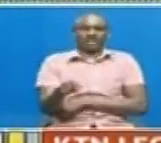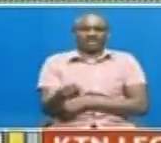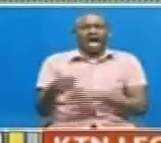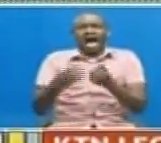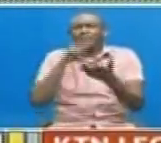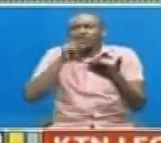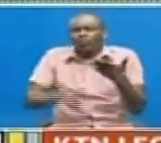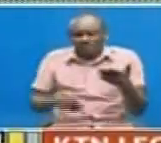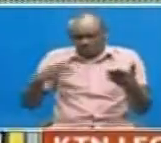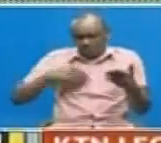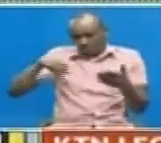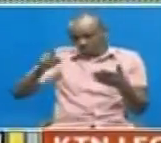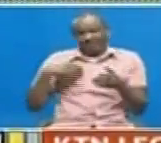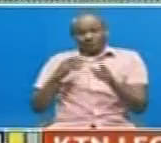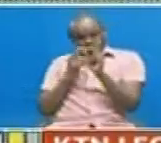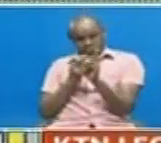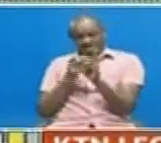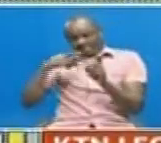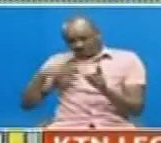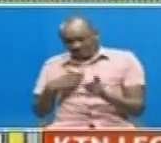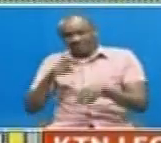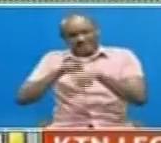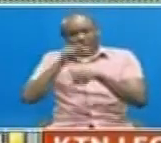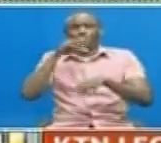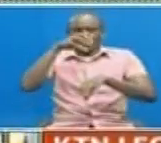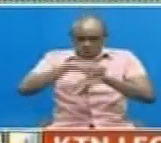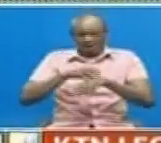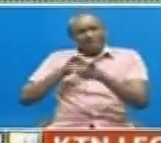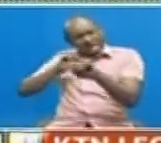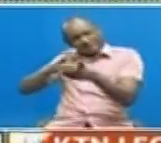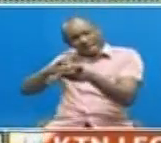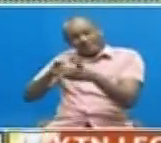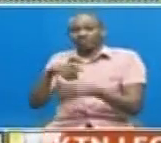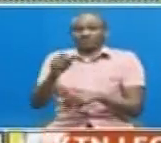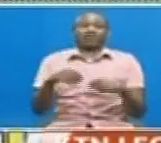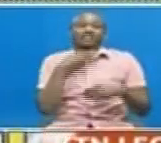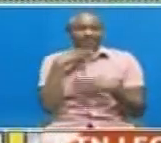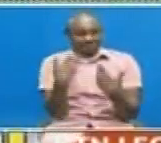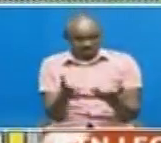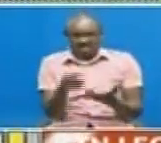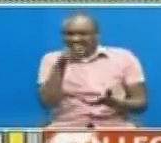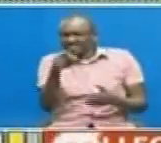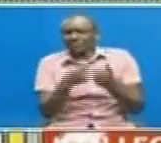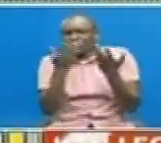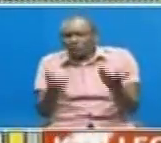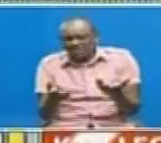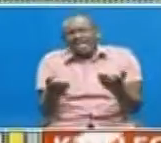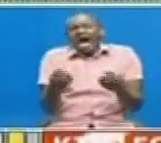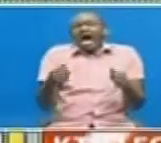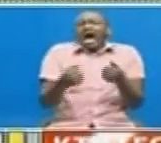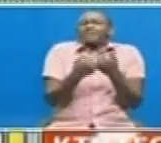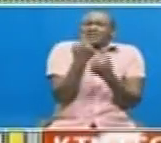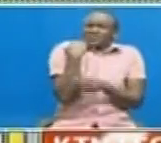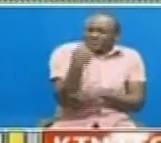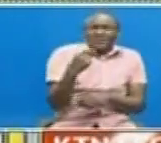na watu waliokuwa wamejihami kwa bunduki na kumuua alipokuwa akitoka msikitini. Kinaya kikuu ni kuwa kisa hiki kimejiri siku chache tu